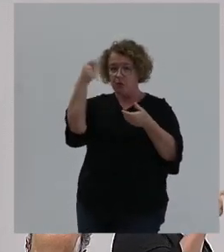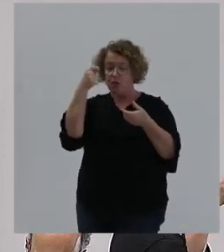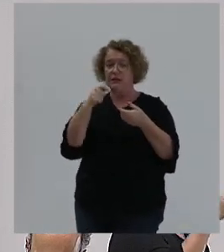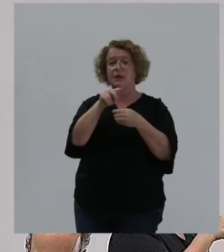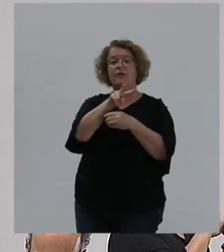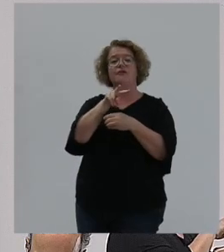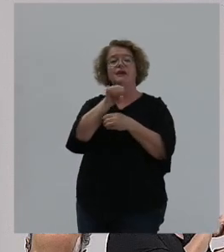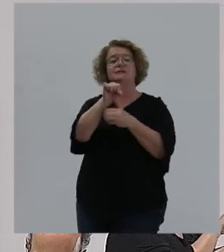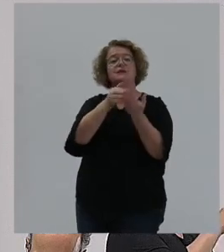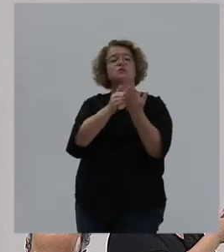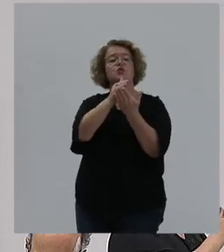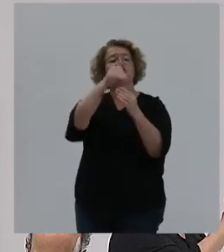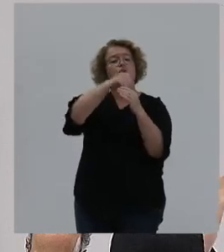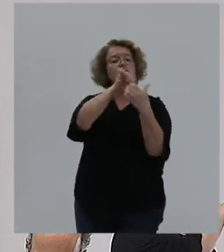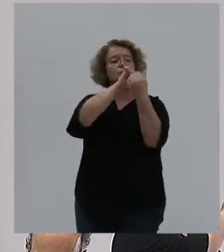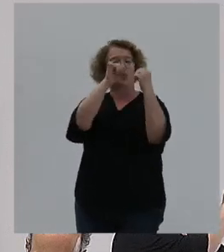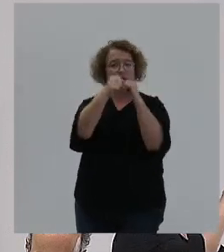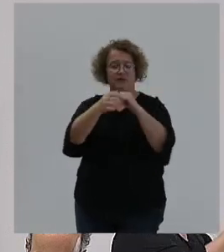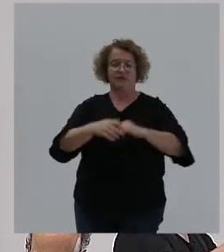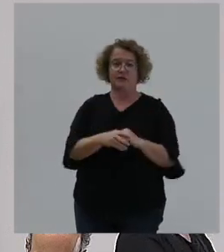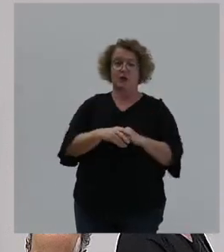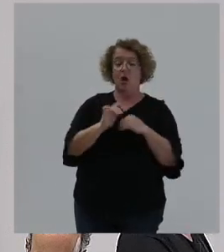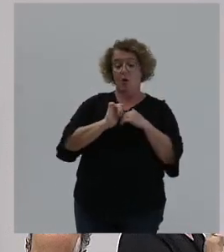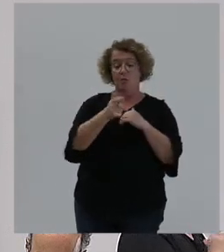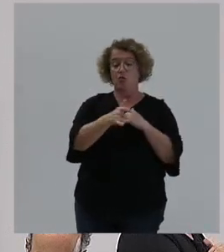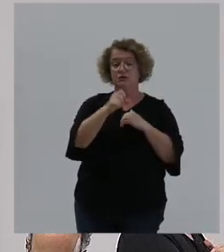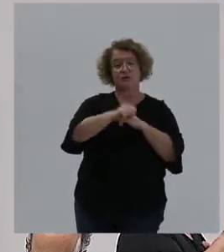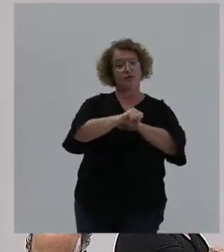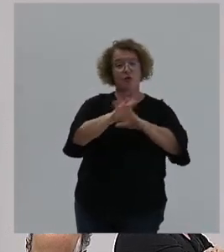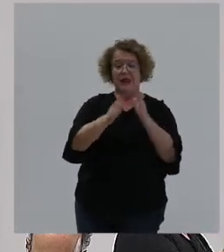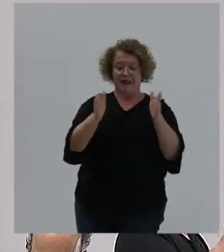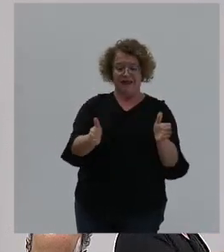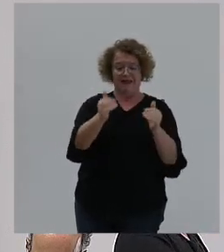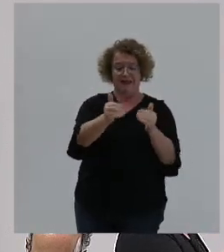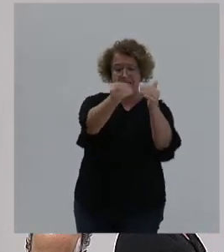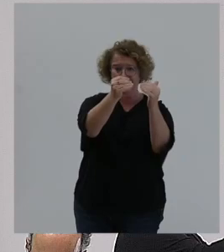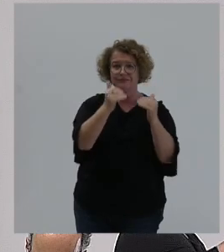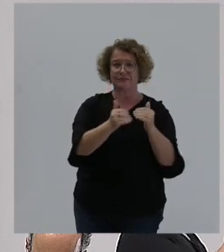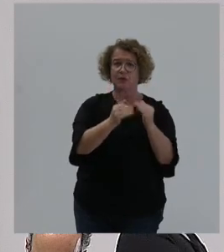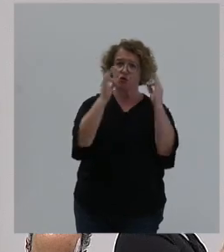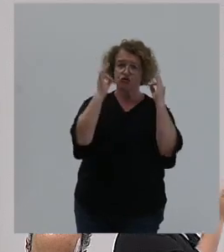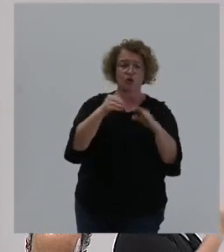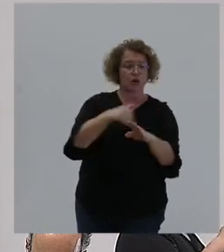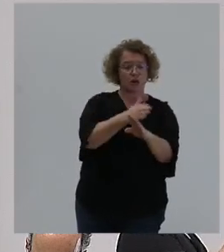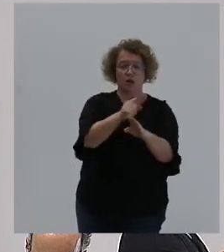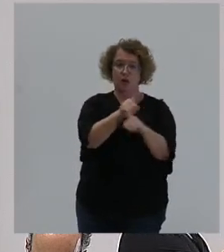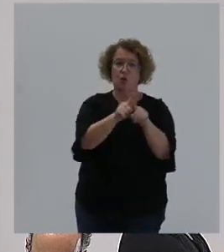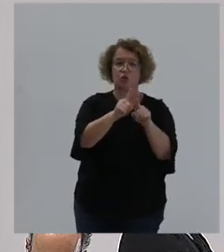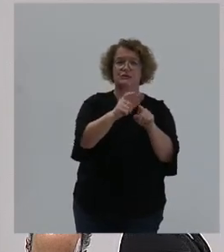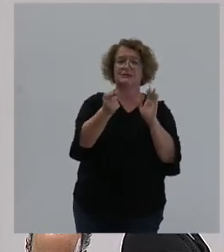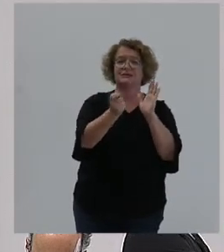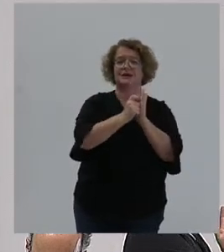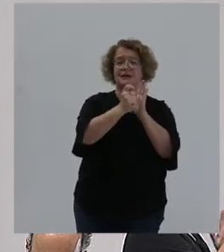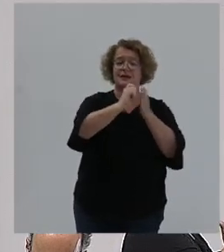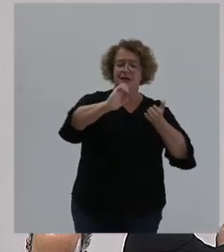D'abord, nous pensons qu'il faut structurer la procédure pour la rendre plus efficace et pour optimiser aussi les délais. Il